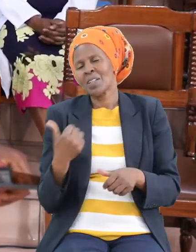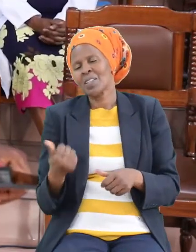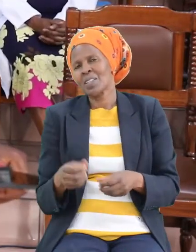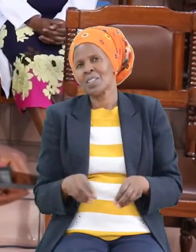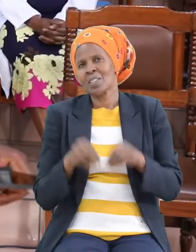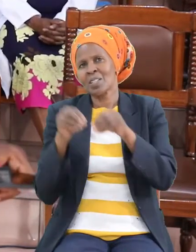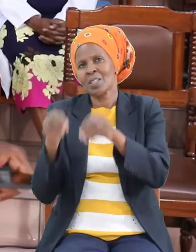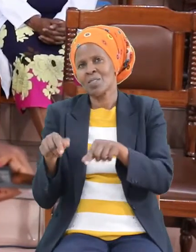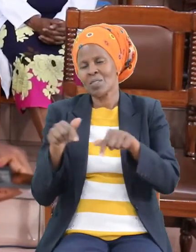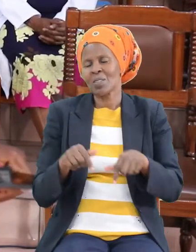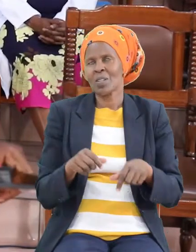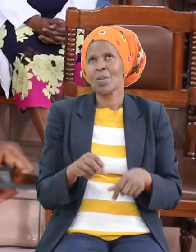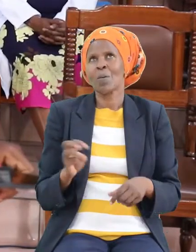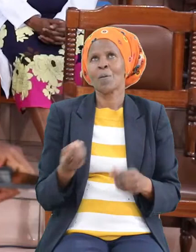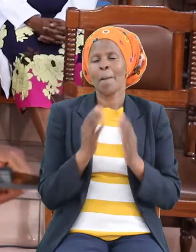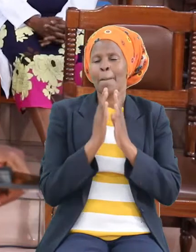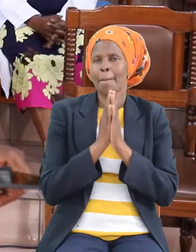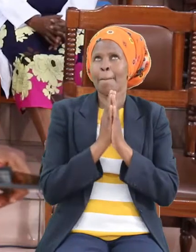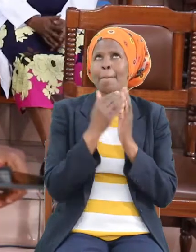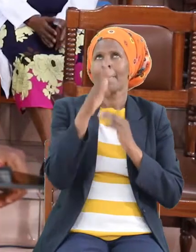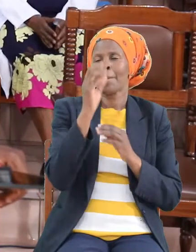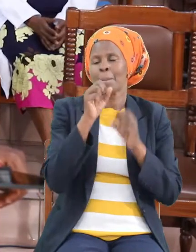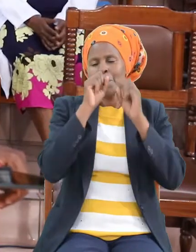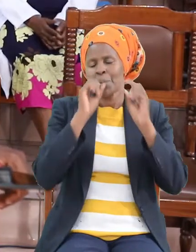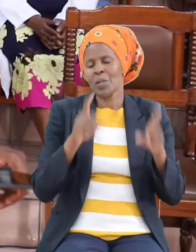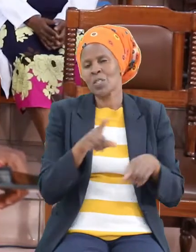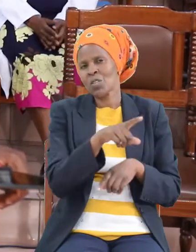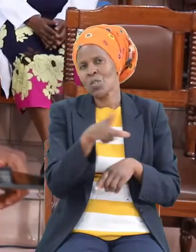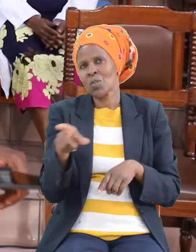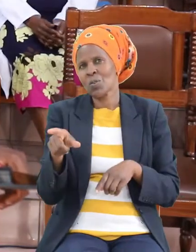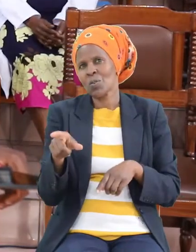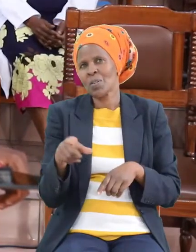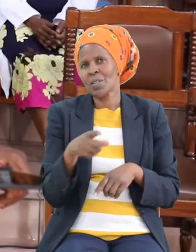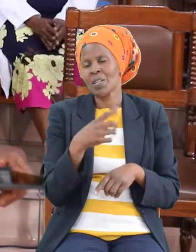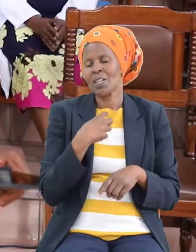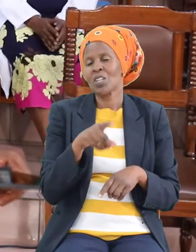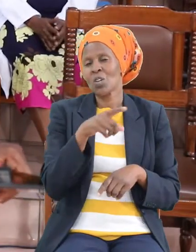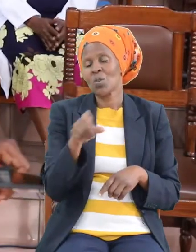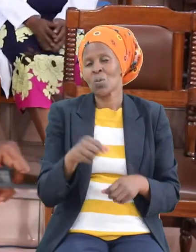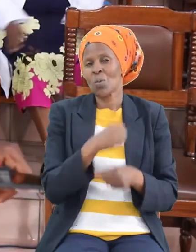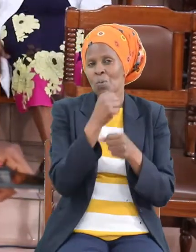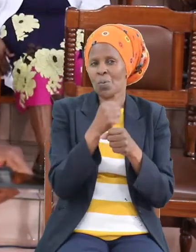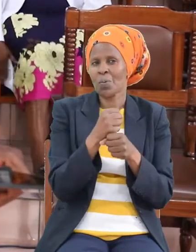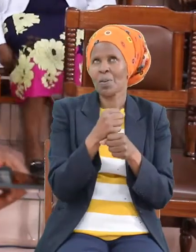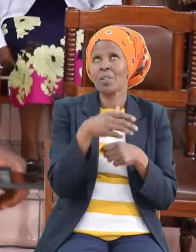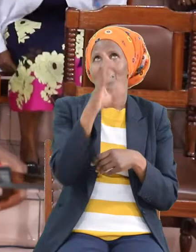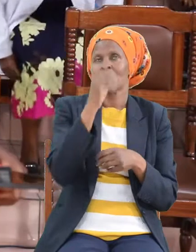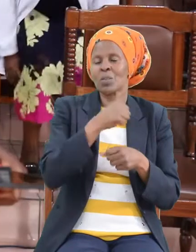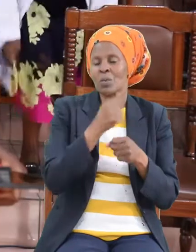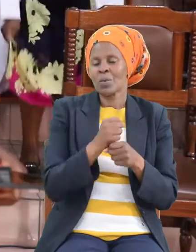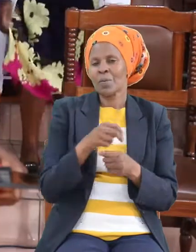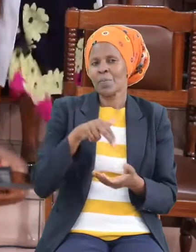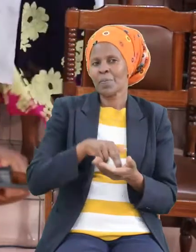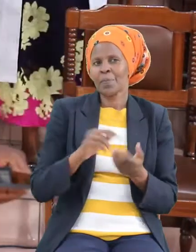leo. Tunaomba Bwana akaweza kuzidi kutubariki na pia kubariki kazi yake. Tusimame tuombe kwa ajili